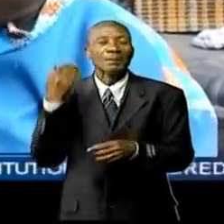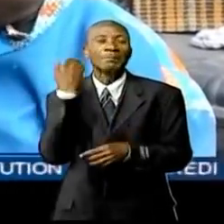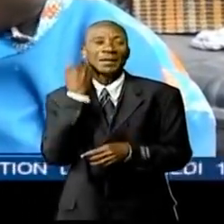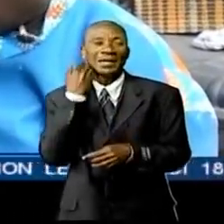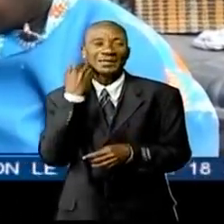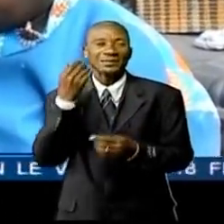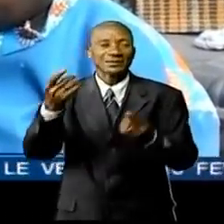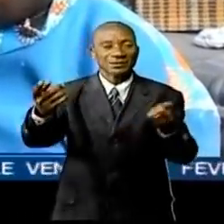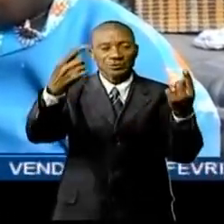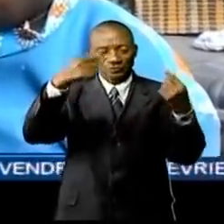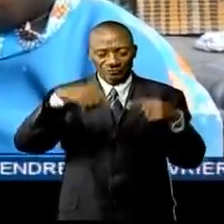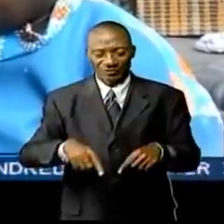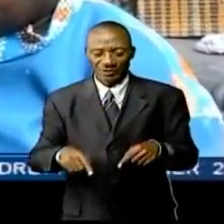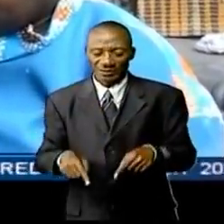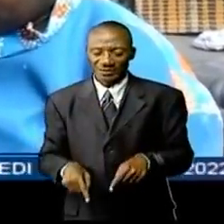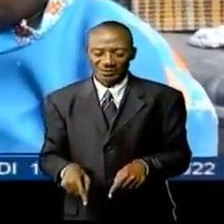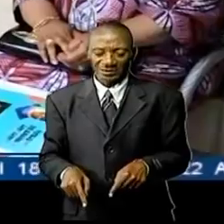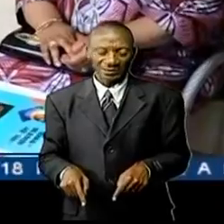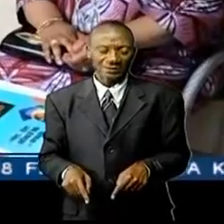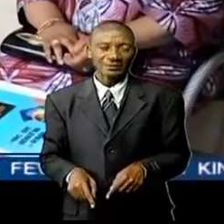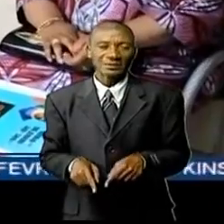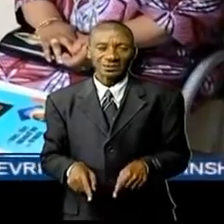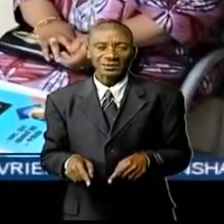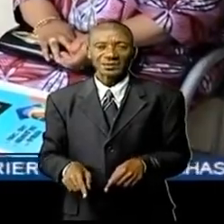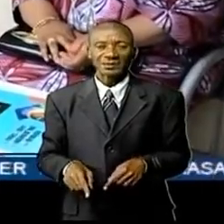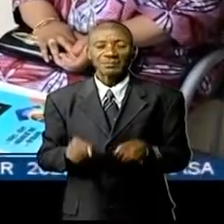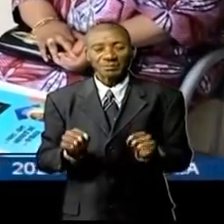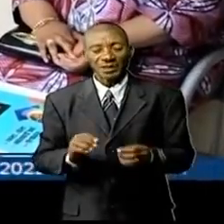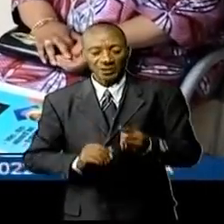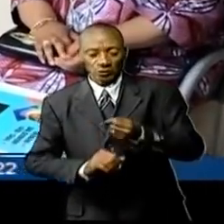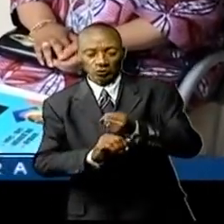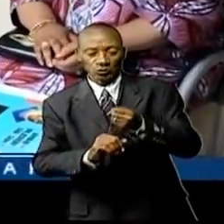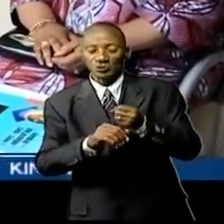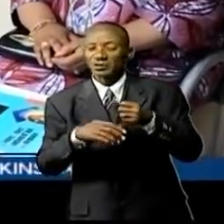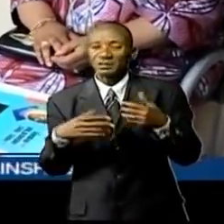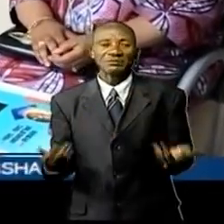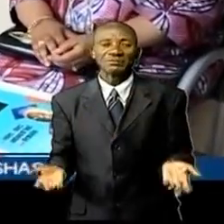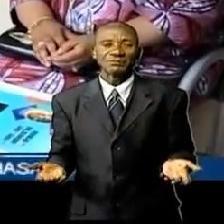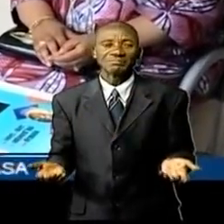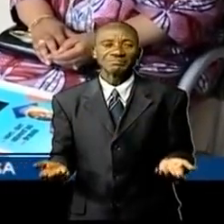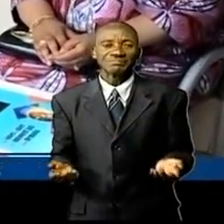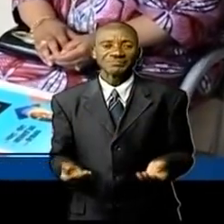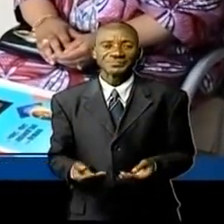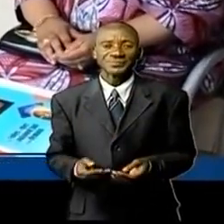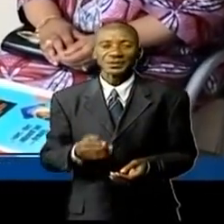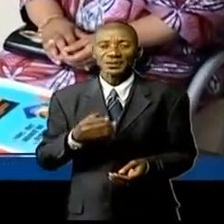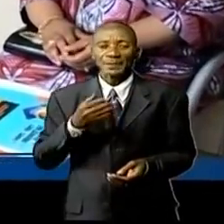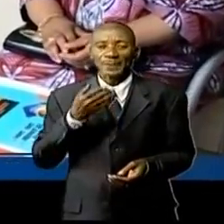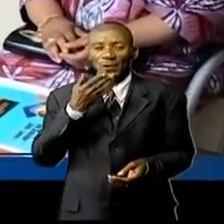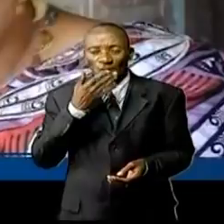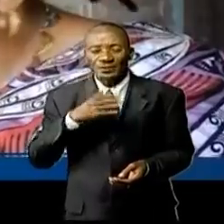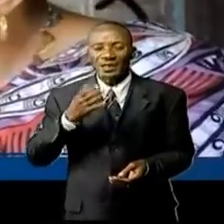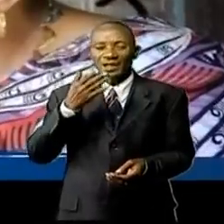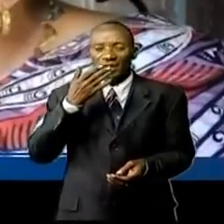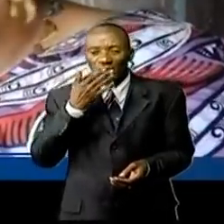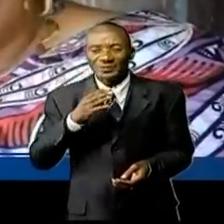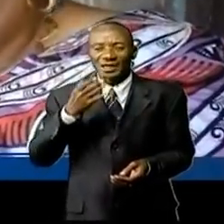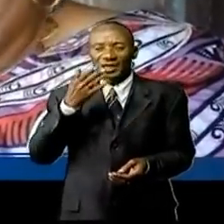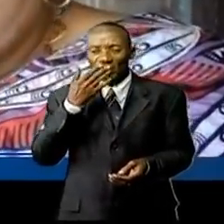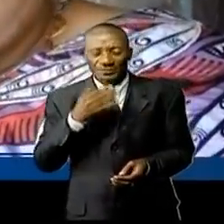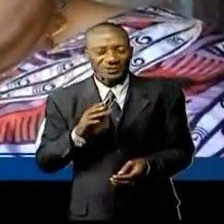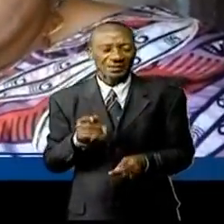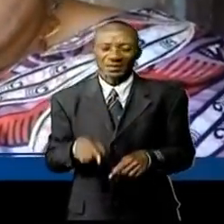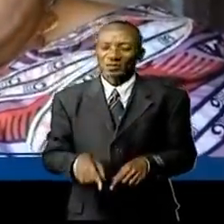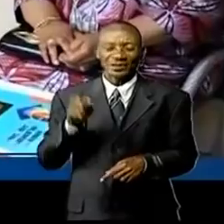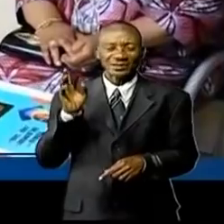et de son bureau situé à Libreville au Gabon. Hospitalisé plusieurs fois à Kinshasa, il l'a reçu mercredi dernier,